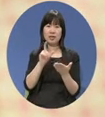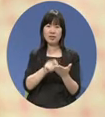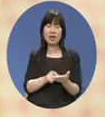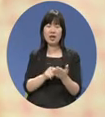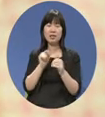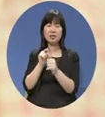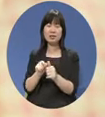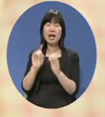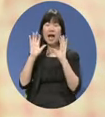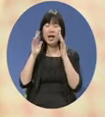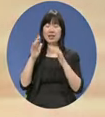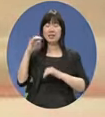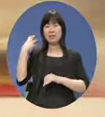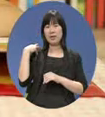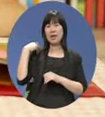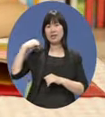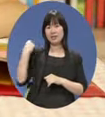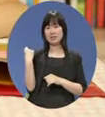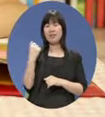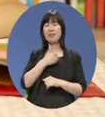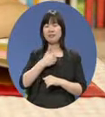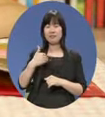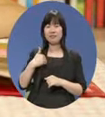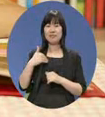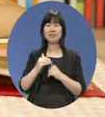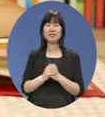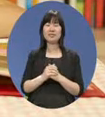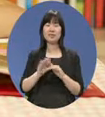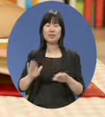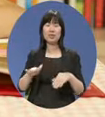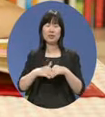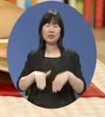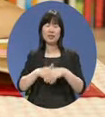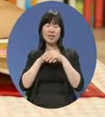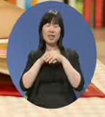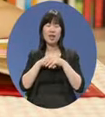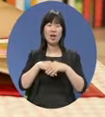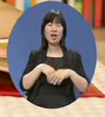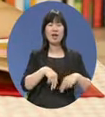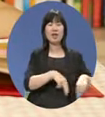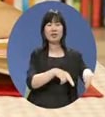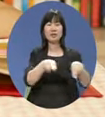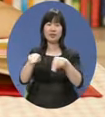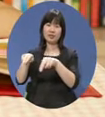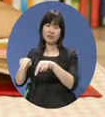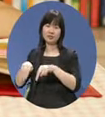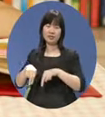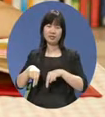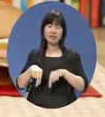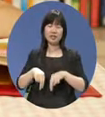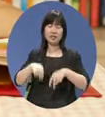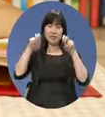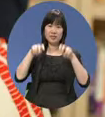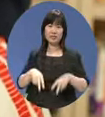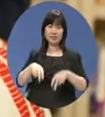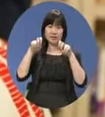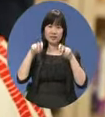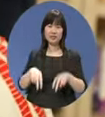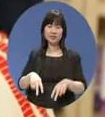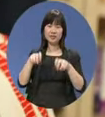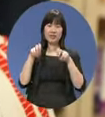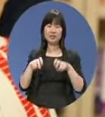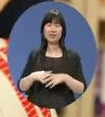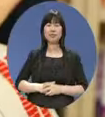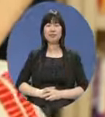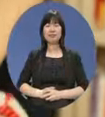지시사항을 아이들이 하면 되는데요. 두 손을 맞잡고 빙글빙글 두 발이 맞춰서 폴짝폴짝.